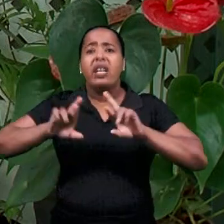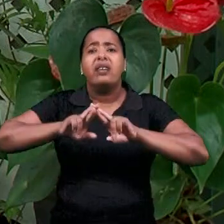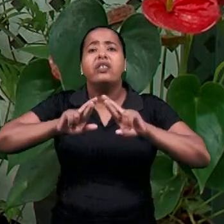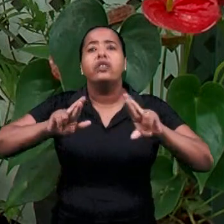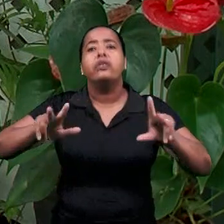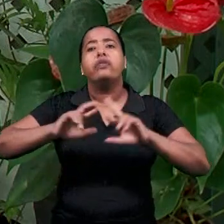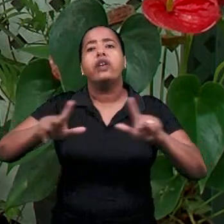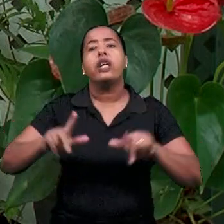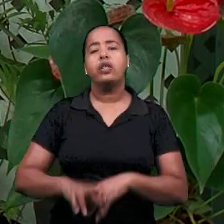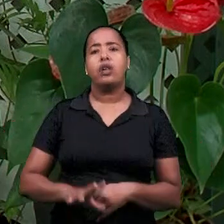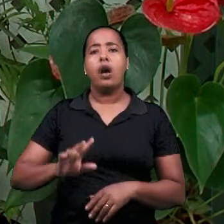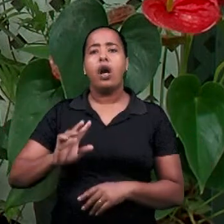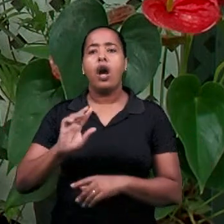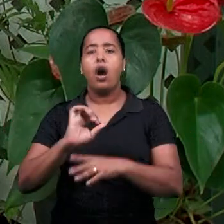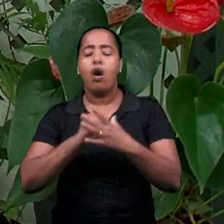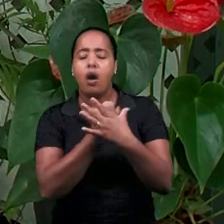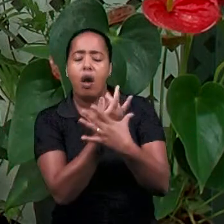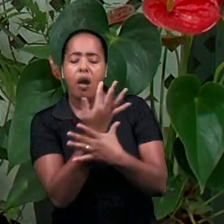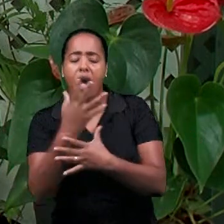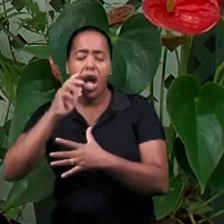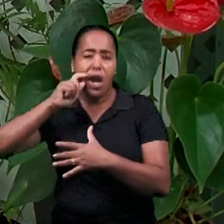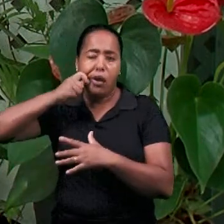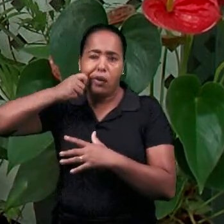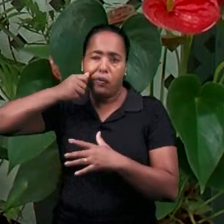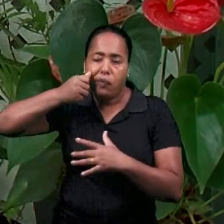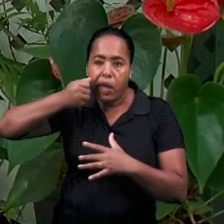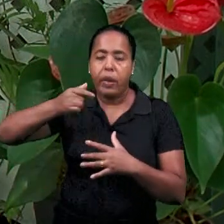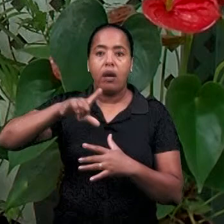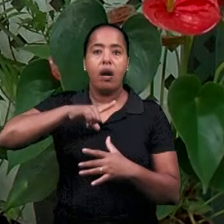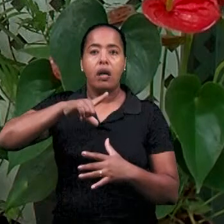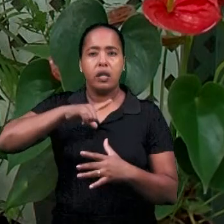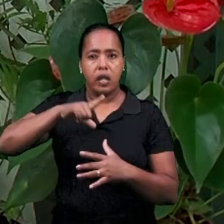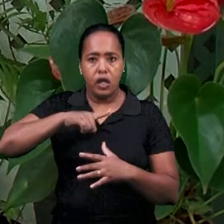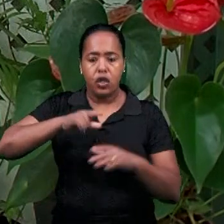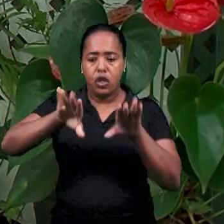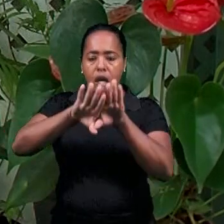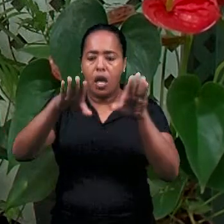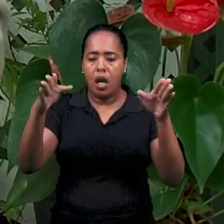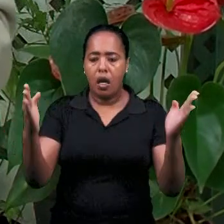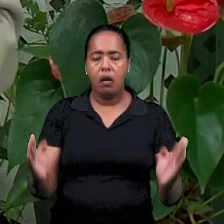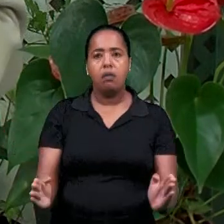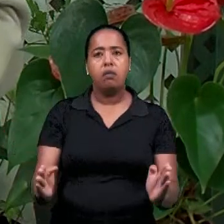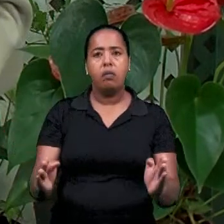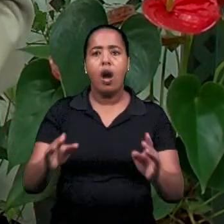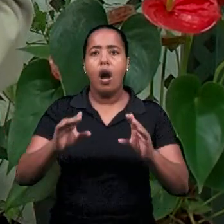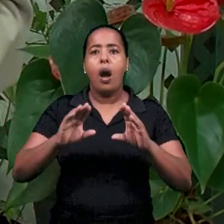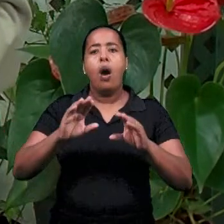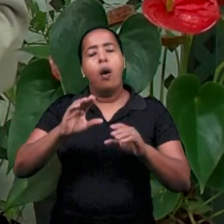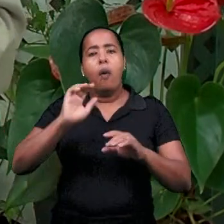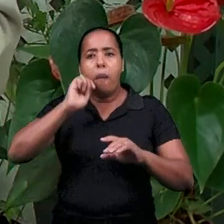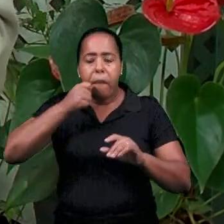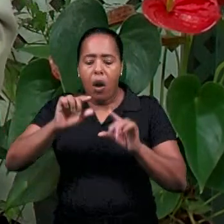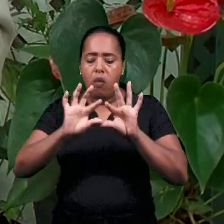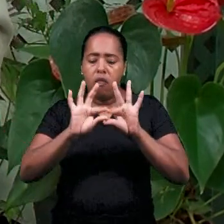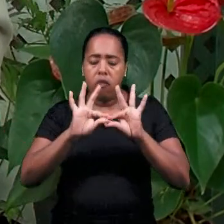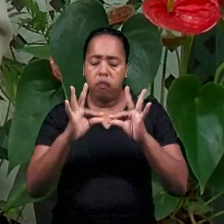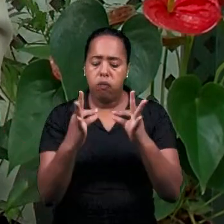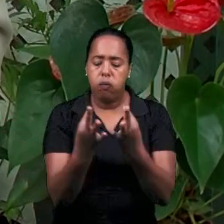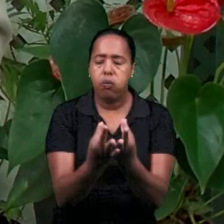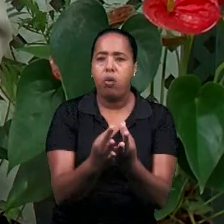qui avait de la nourriture, c'était différent. C'était avec des herbes amères. C'était pain sans